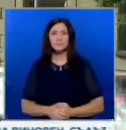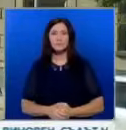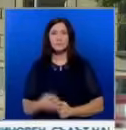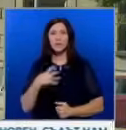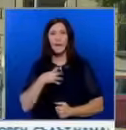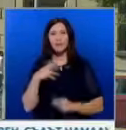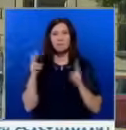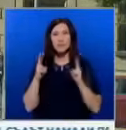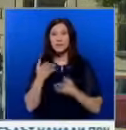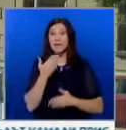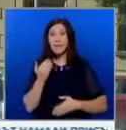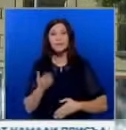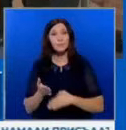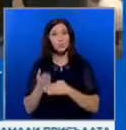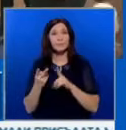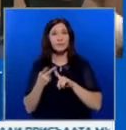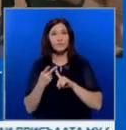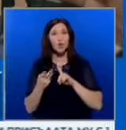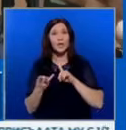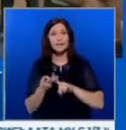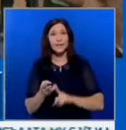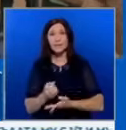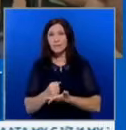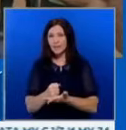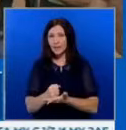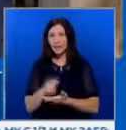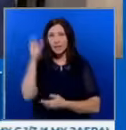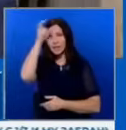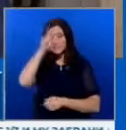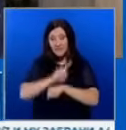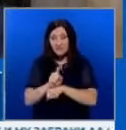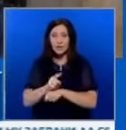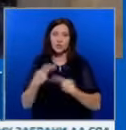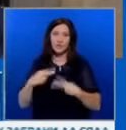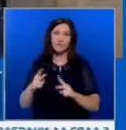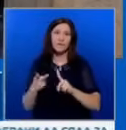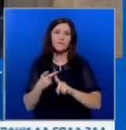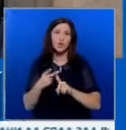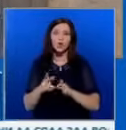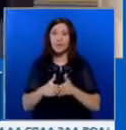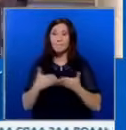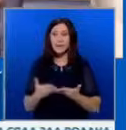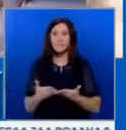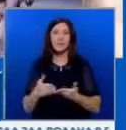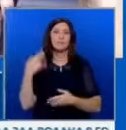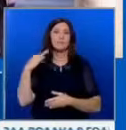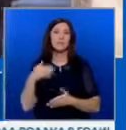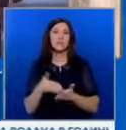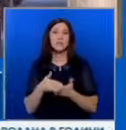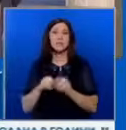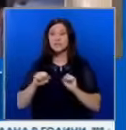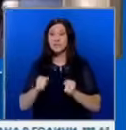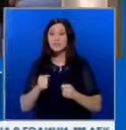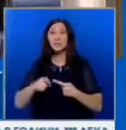ГЕРБ СДС няма да подкрепят втория и третия мандат. ДПС веднага ще върнат втората папка на президента, за да се